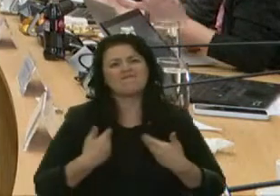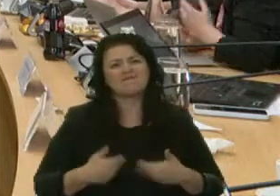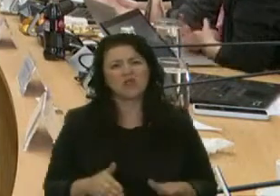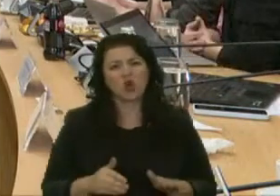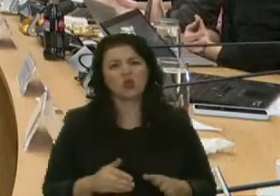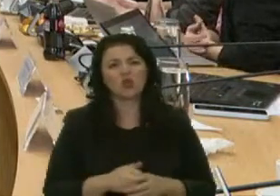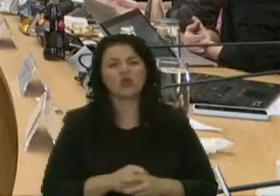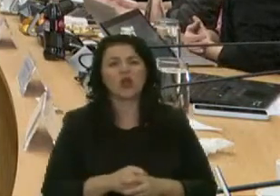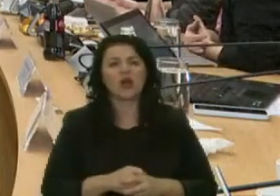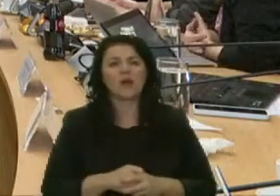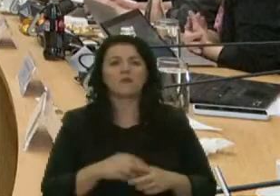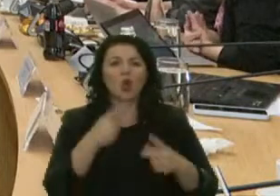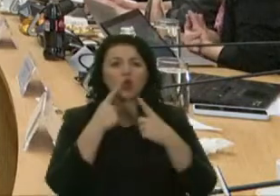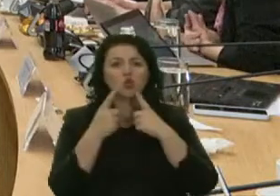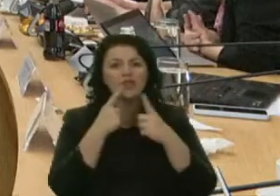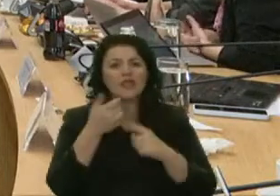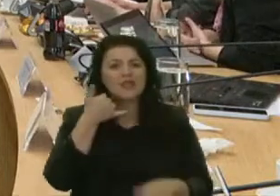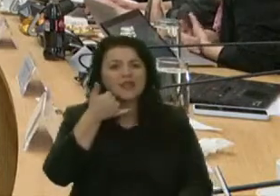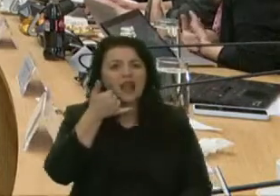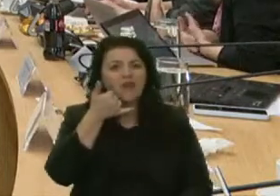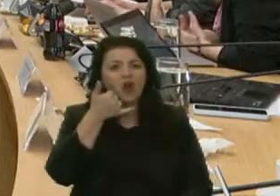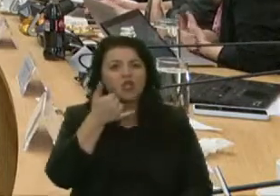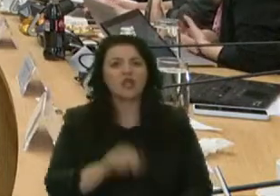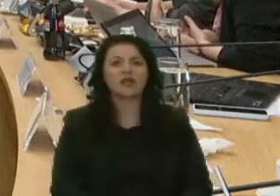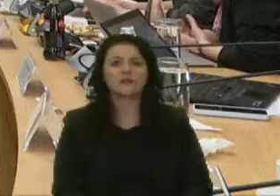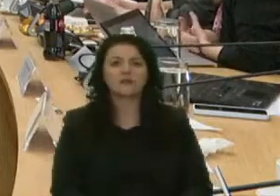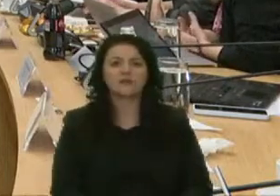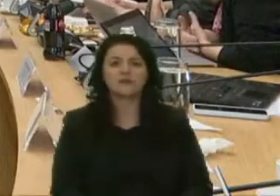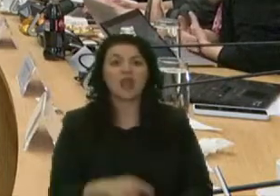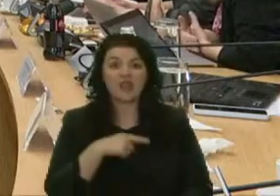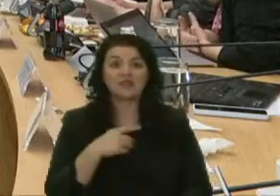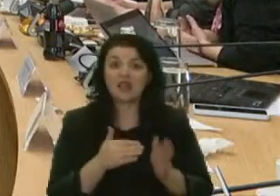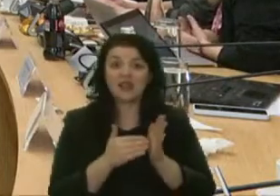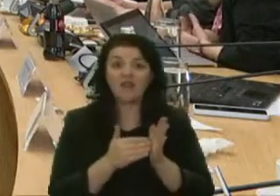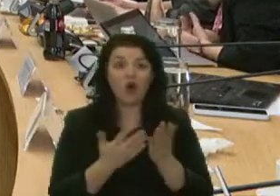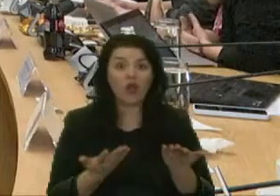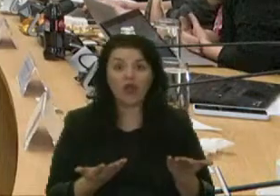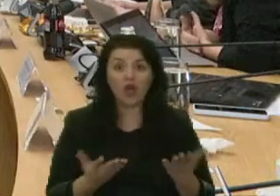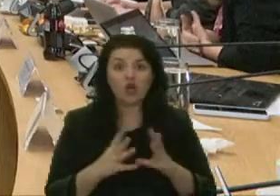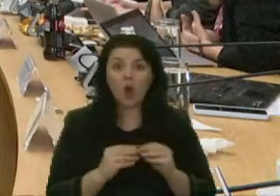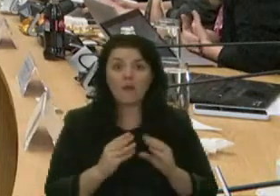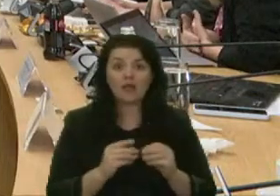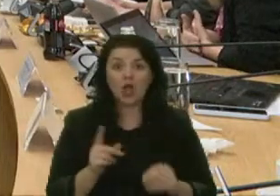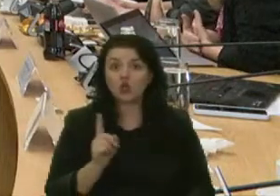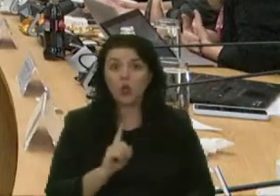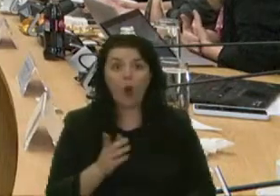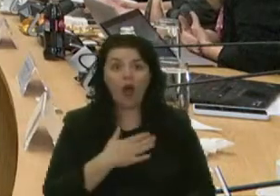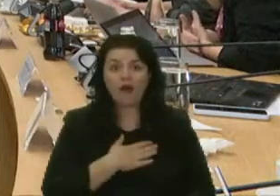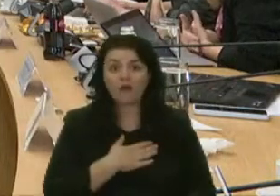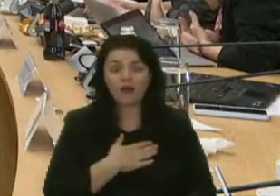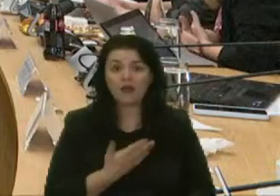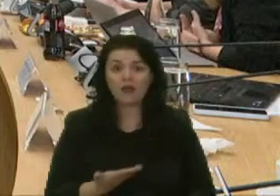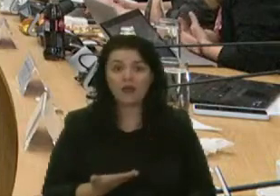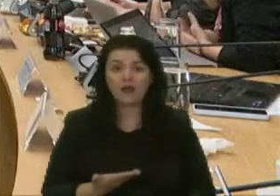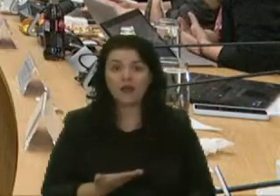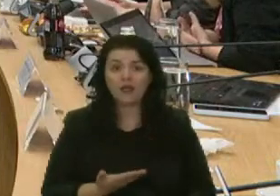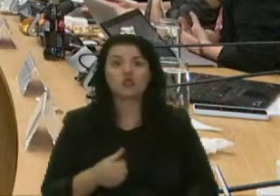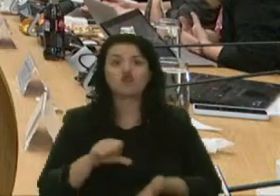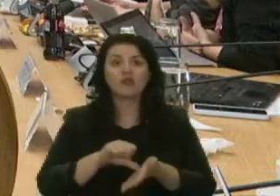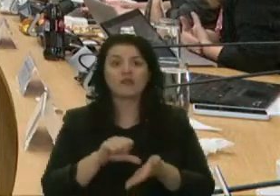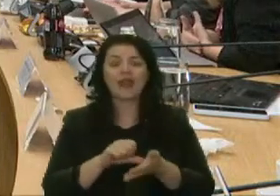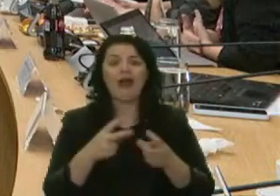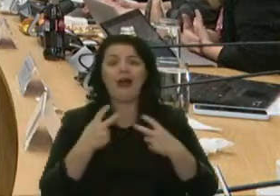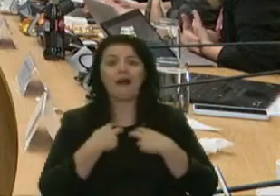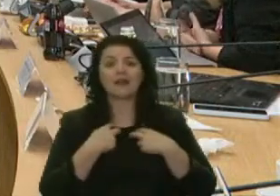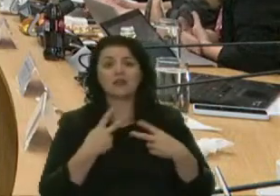consultanță telefonică e nevoie de acest lucru România nu l are și la fel ca și la centrul de tratare a adicțiilor